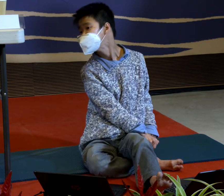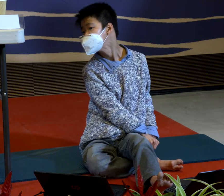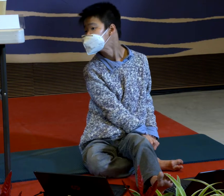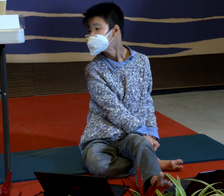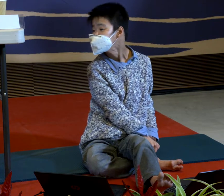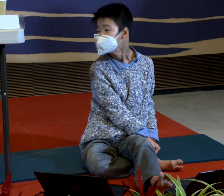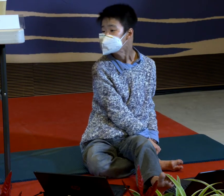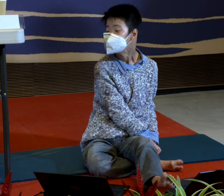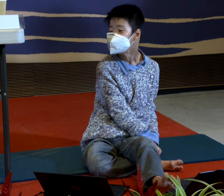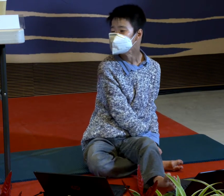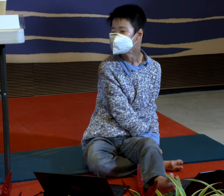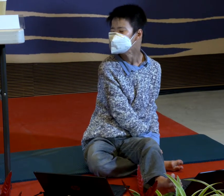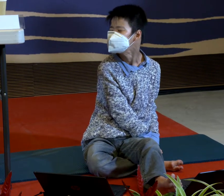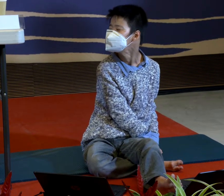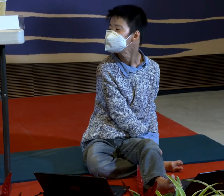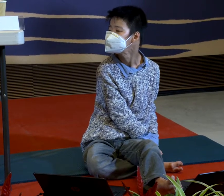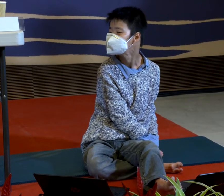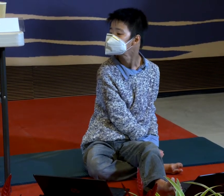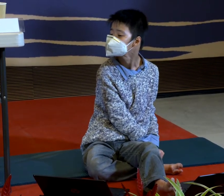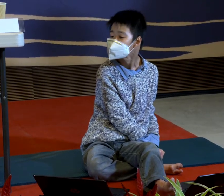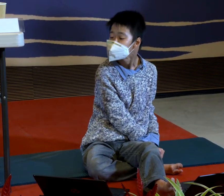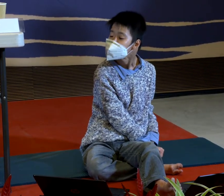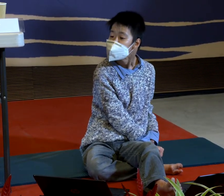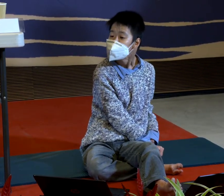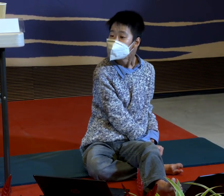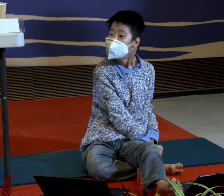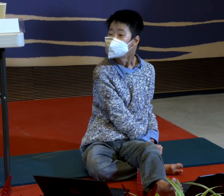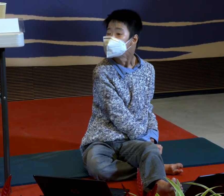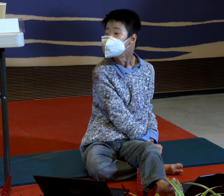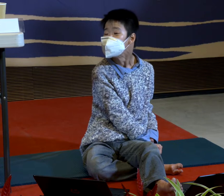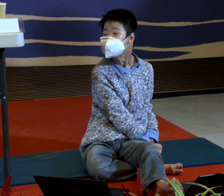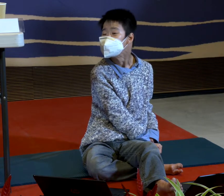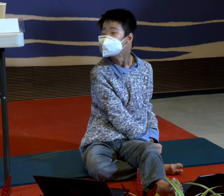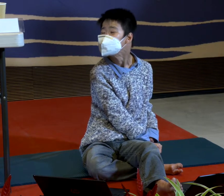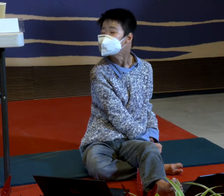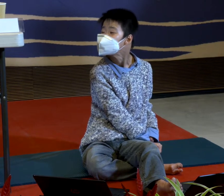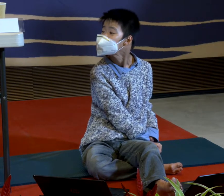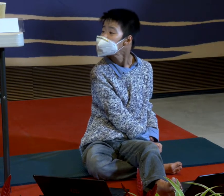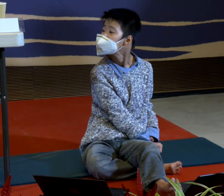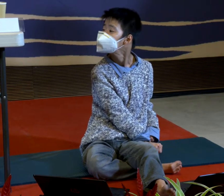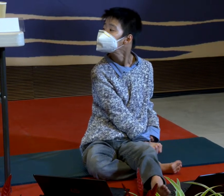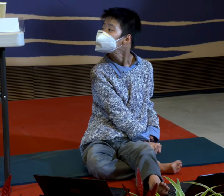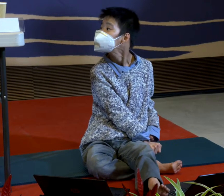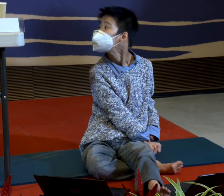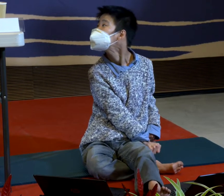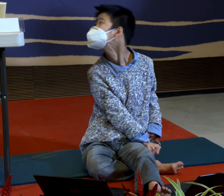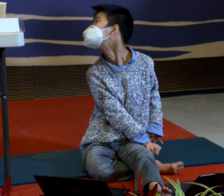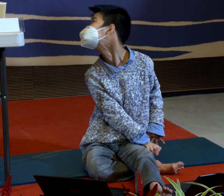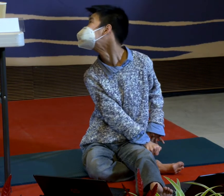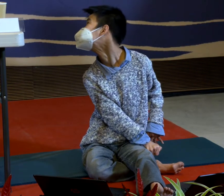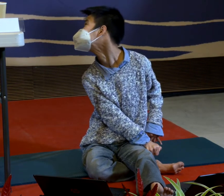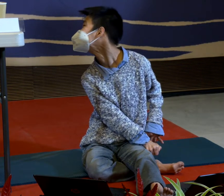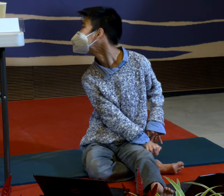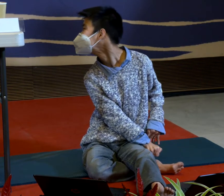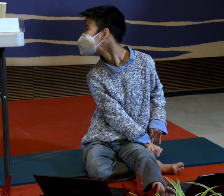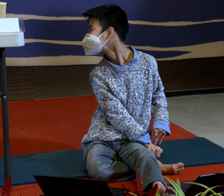à l'existence de mon corps, parce qu'au milieu de mes crises et de ma révolte intérieure, subsistait tout de même un doute. Et